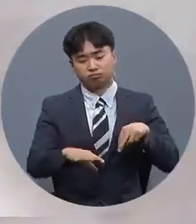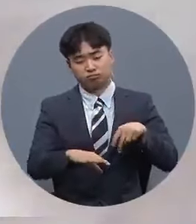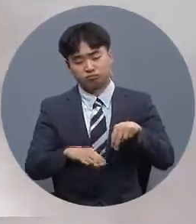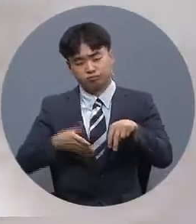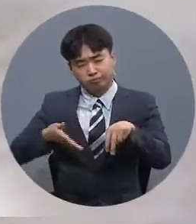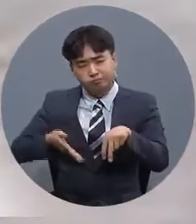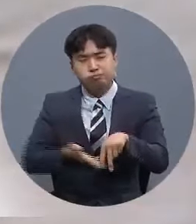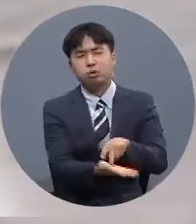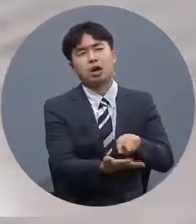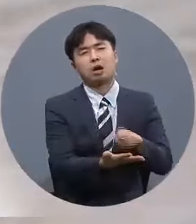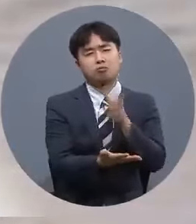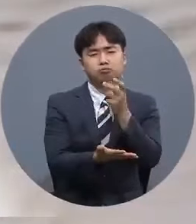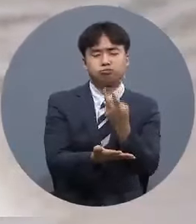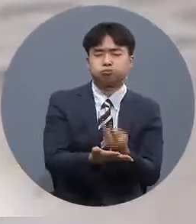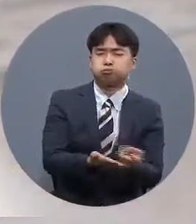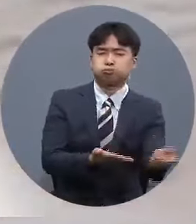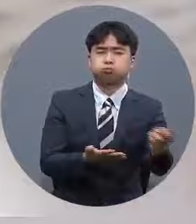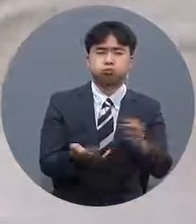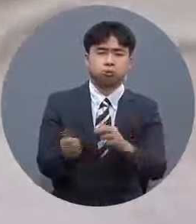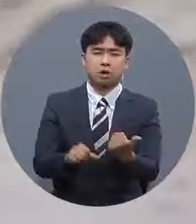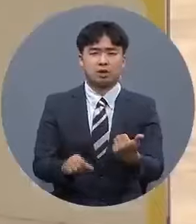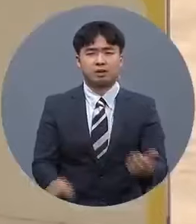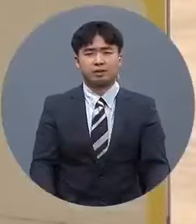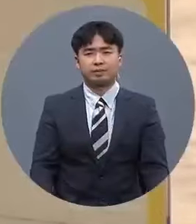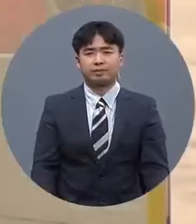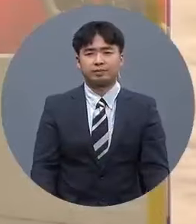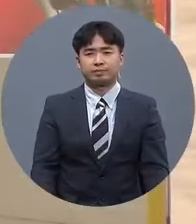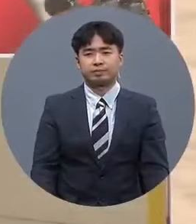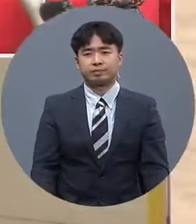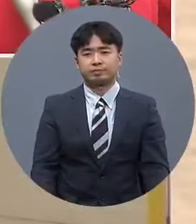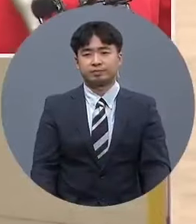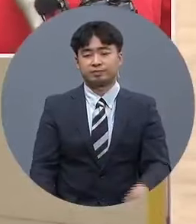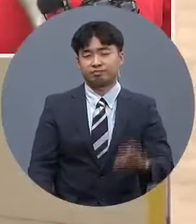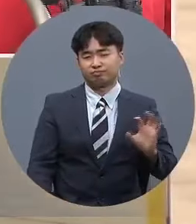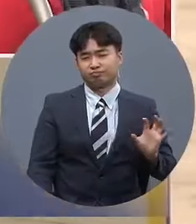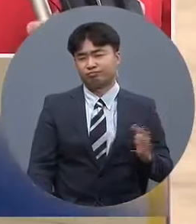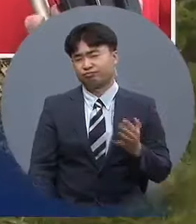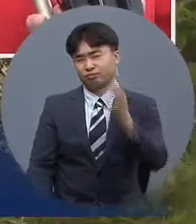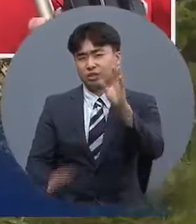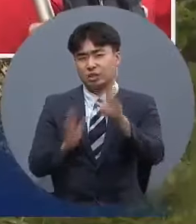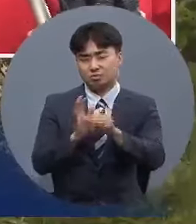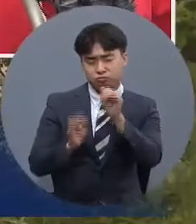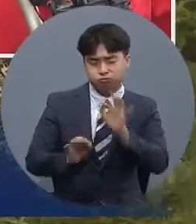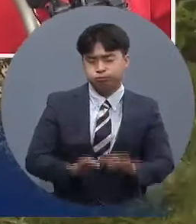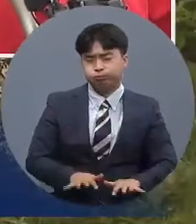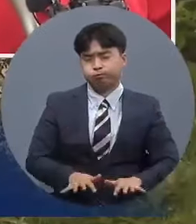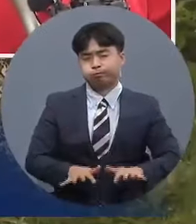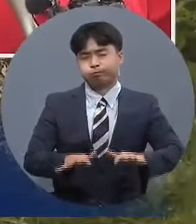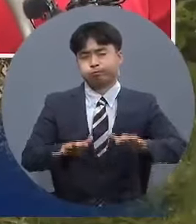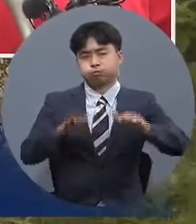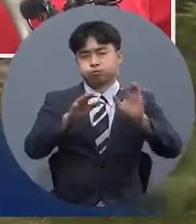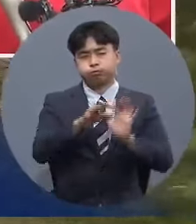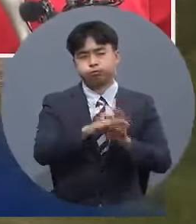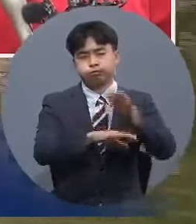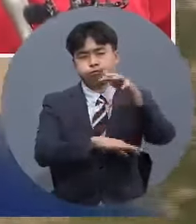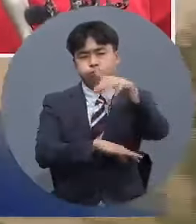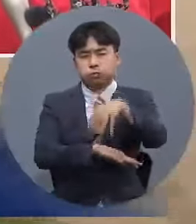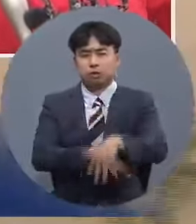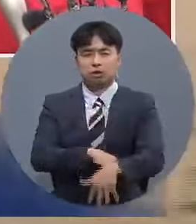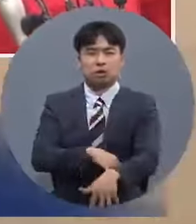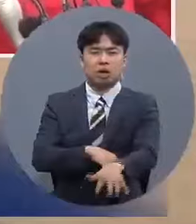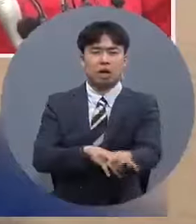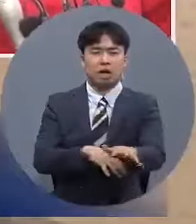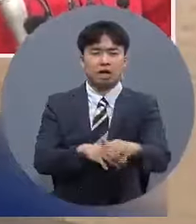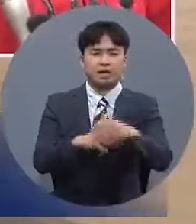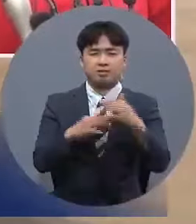건너다 급류에 휩쓸려 숨지기도 했습니다. 차밭에는 이거 다 넘었어요. 여기가 물이 다 이렇게 들도 물이 다